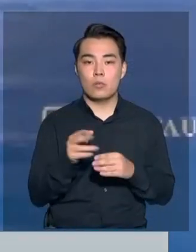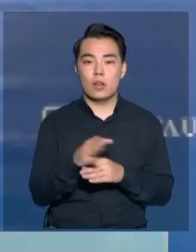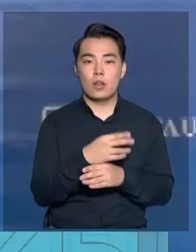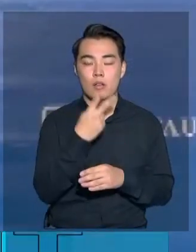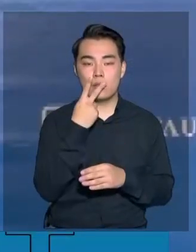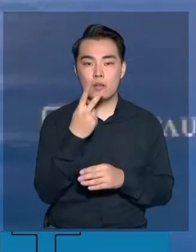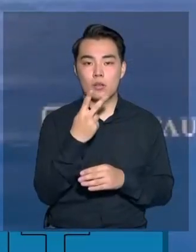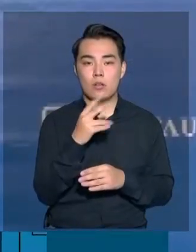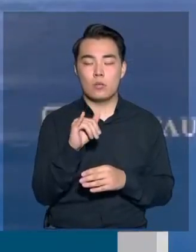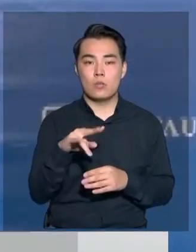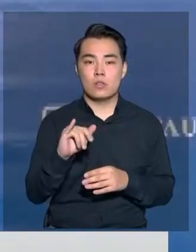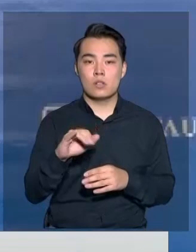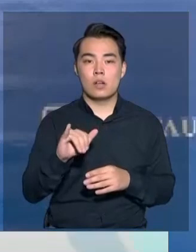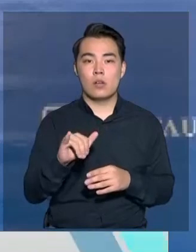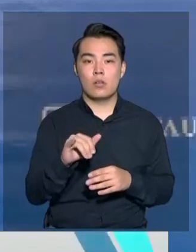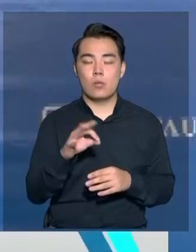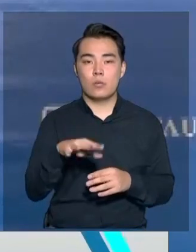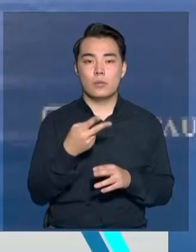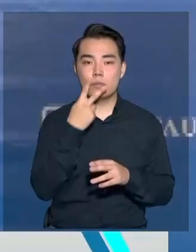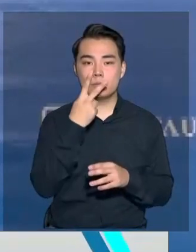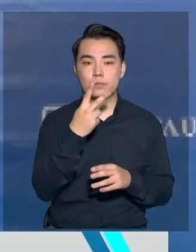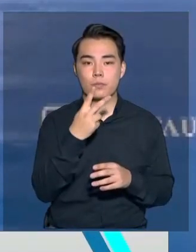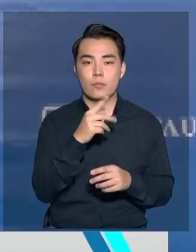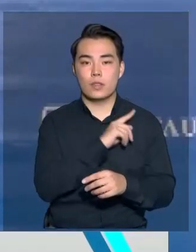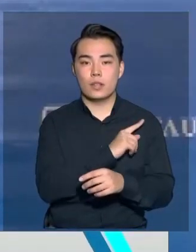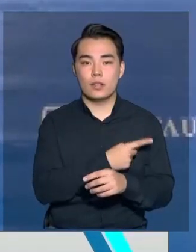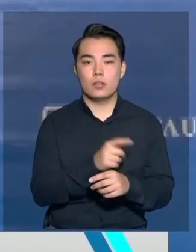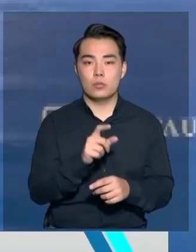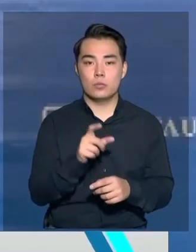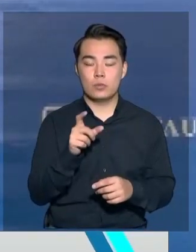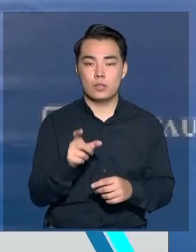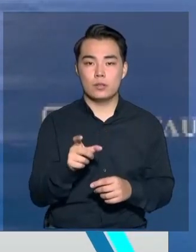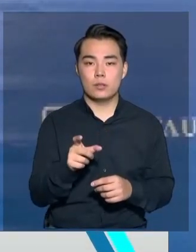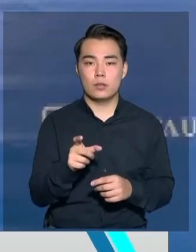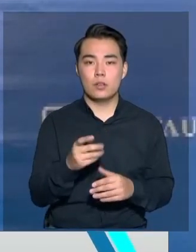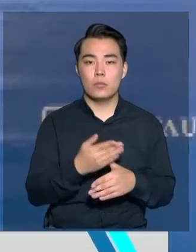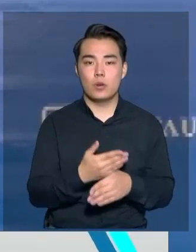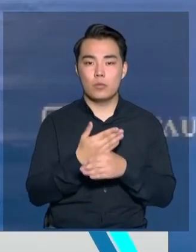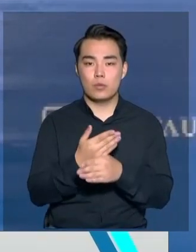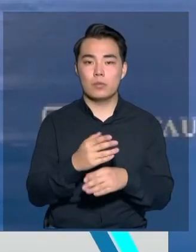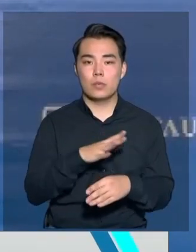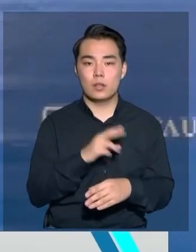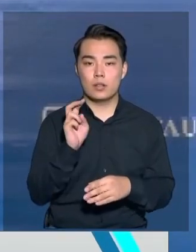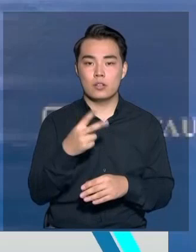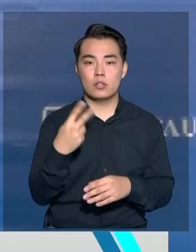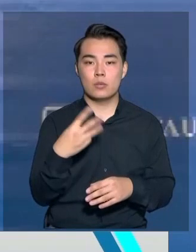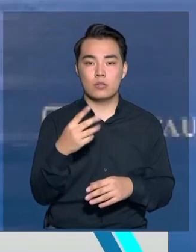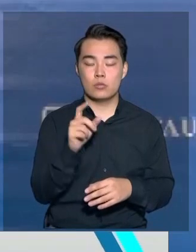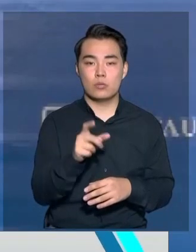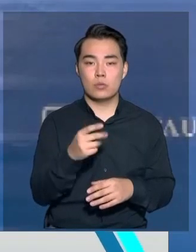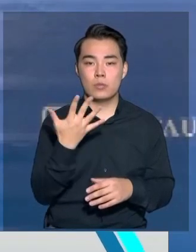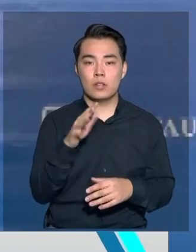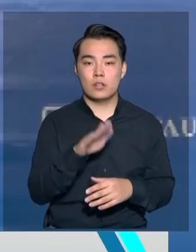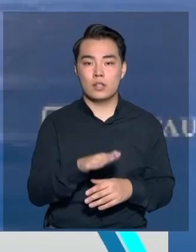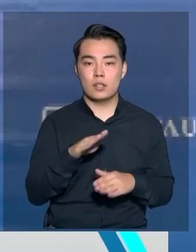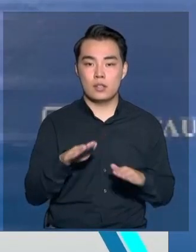байланысты Ұлытау облысының төтенше жағдай департаментінің күштер мен құралдары көмекке барып 23 адамды, соның ішінде 5